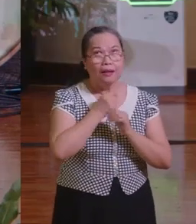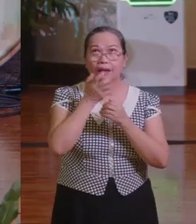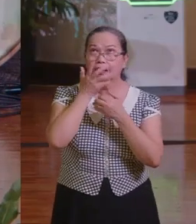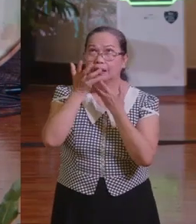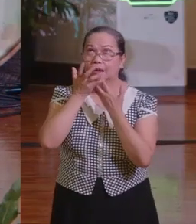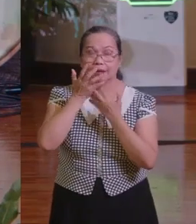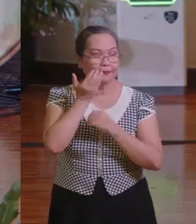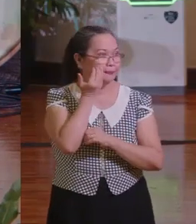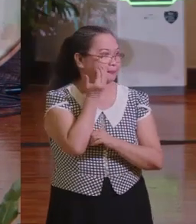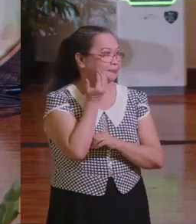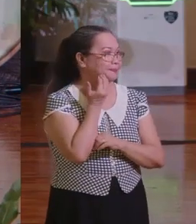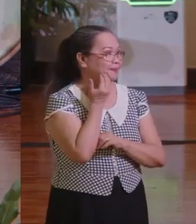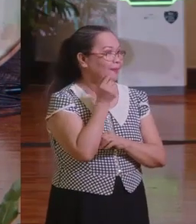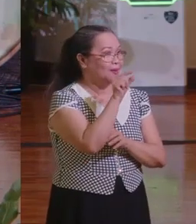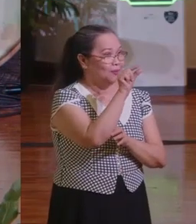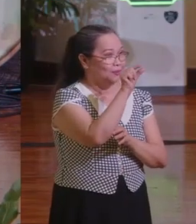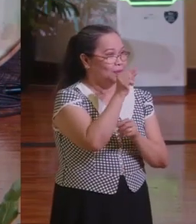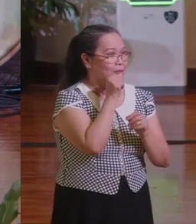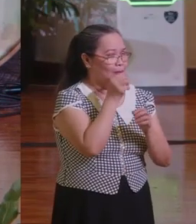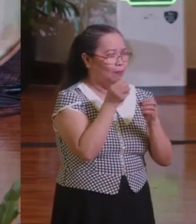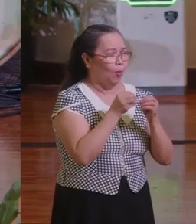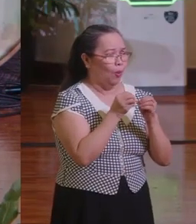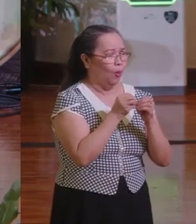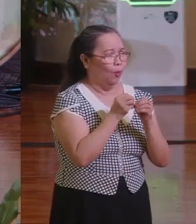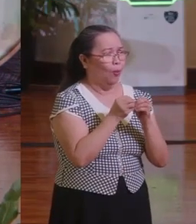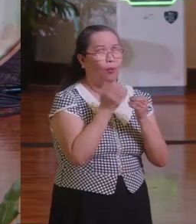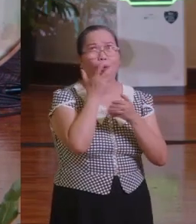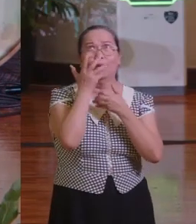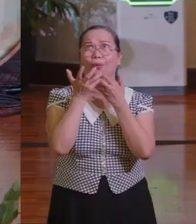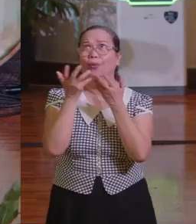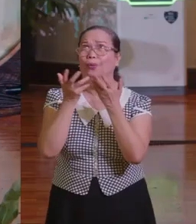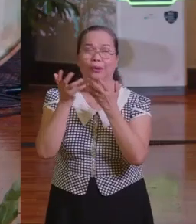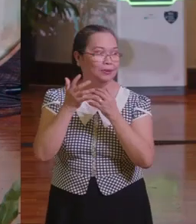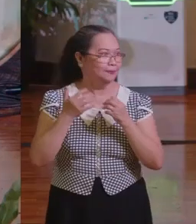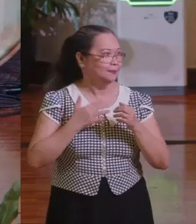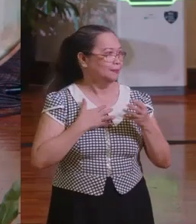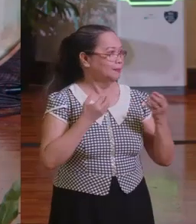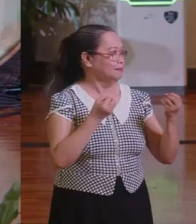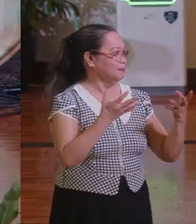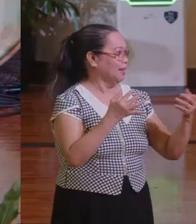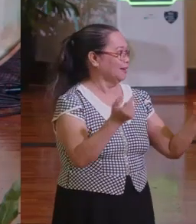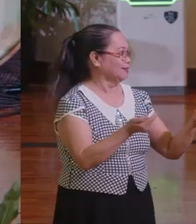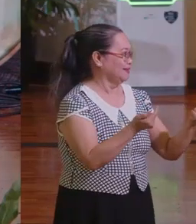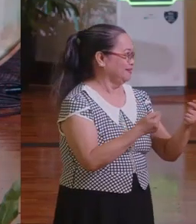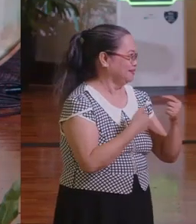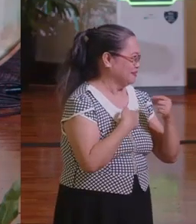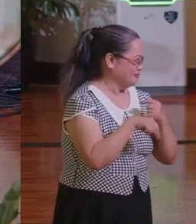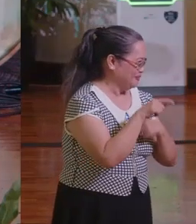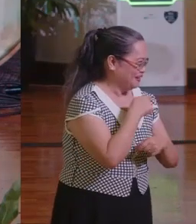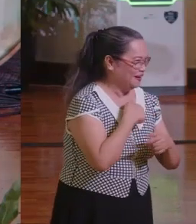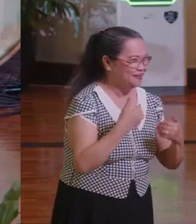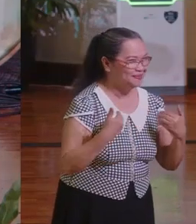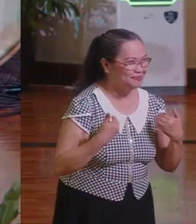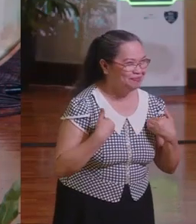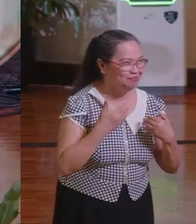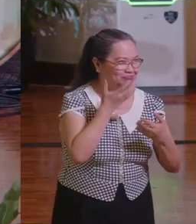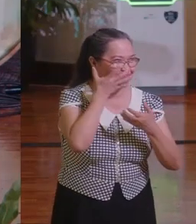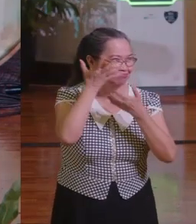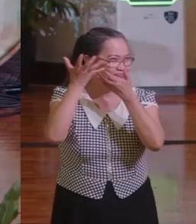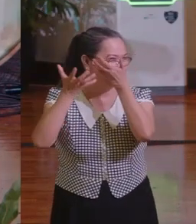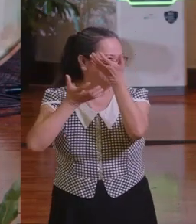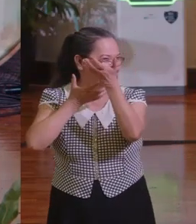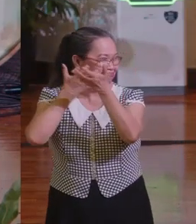kulang po yung oras ng ating pananalangin kanina. Sa dami ng kasalanan na kailangan nating ipangumpisal sa